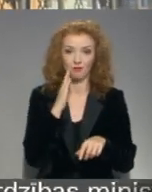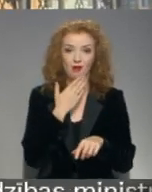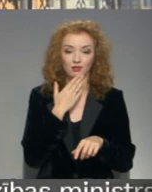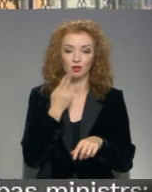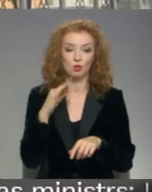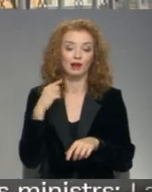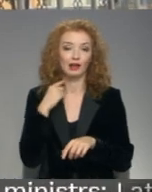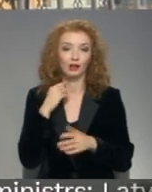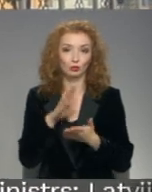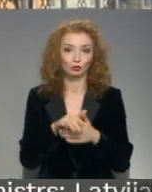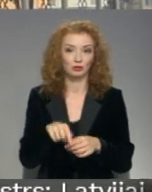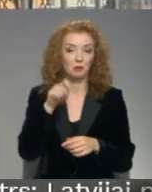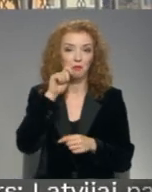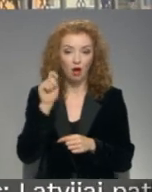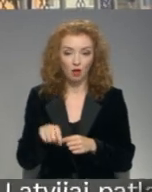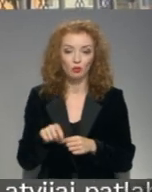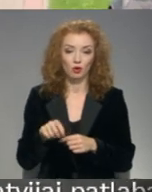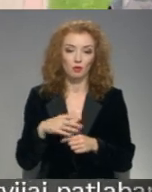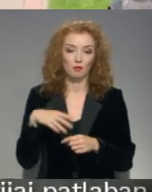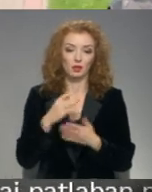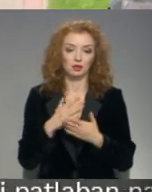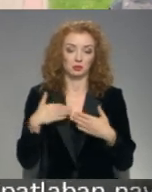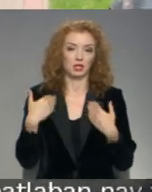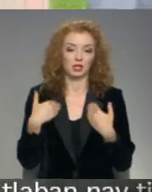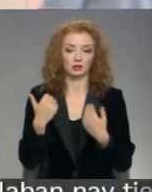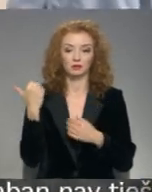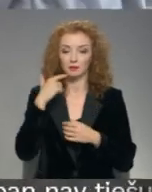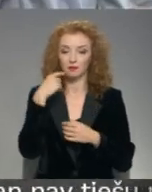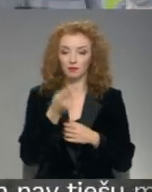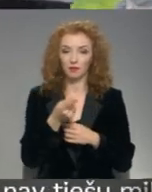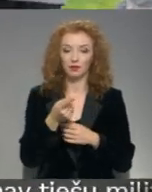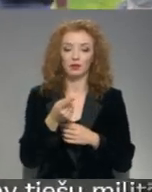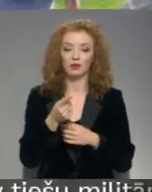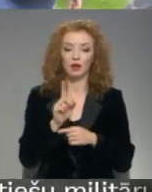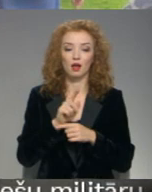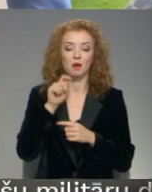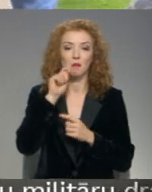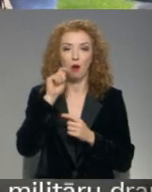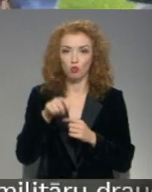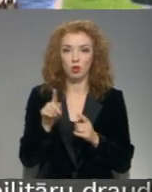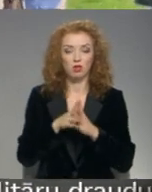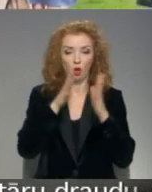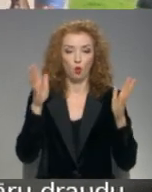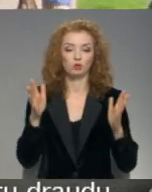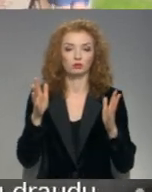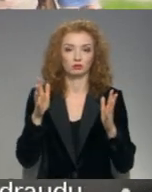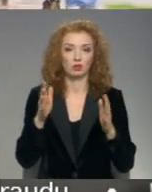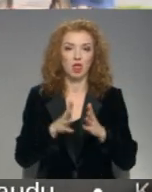Rīgas. tad prieks, ka tāpat tās kā Rīgā. Arī Madonā ļoti daudz bērnu ģimeņu, un